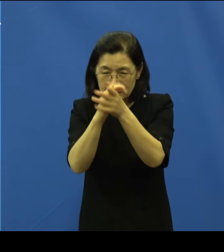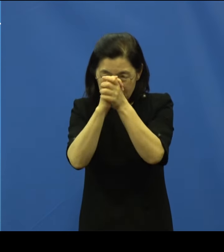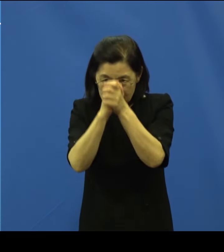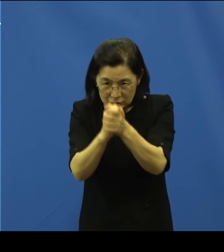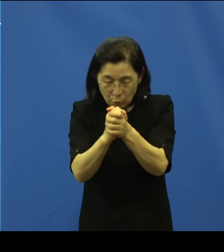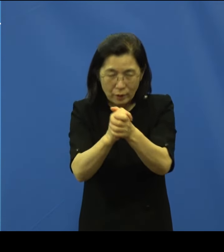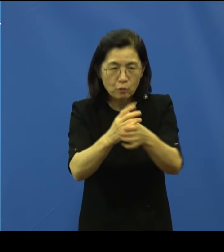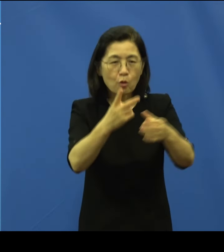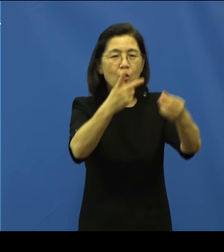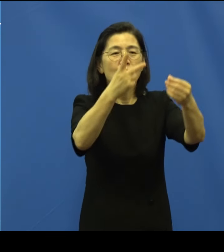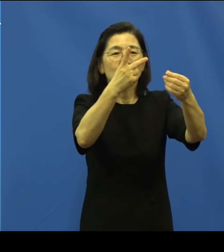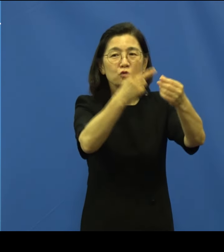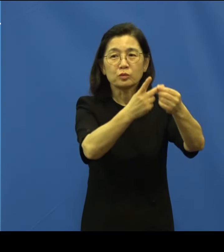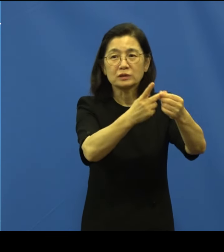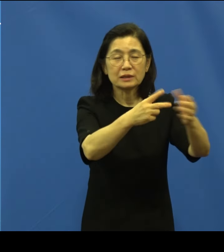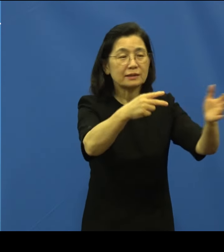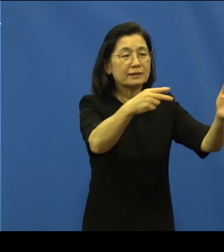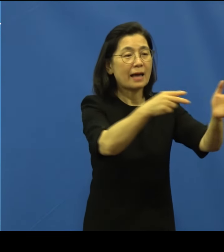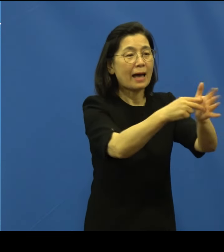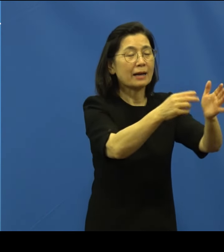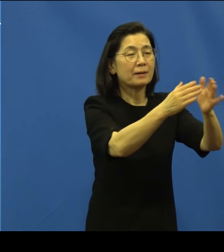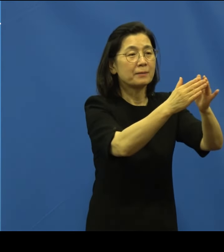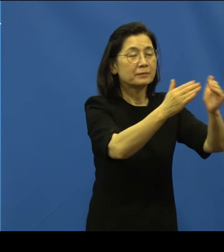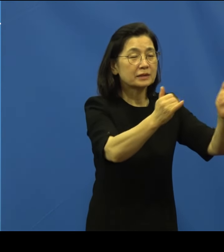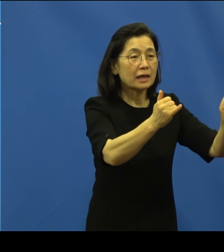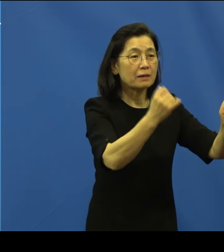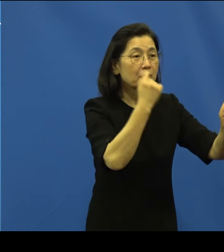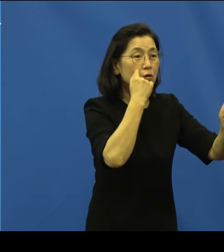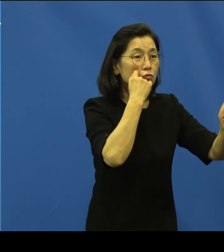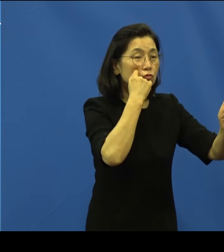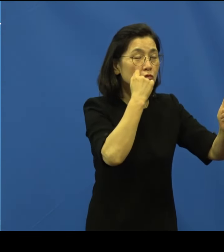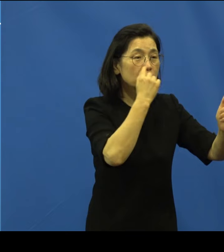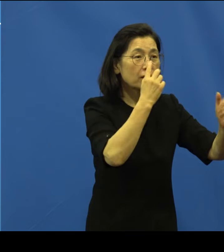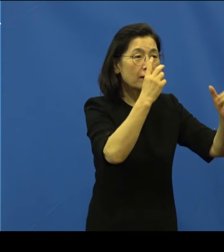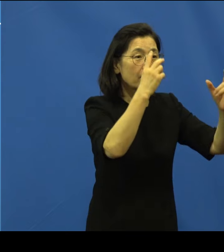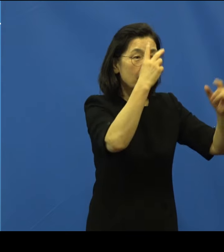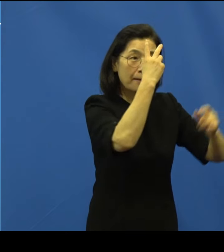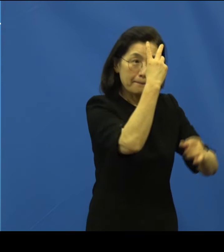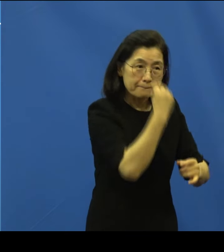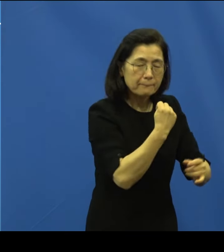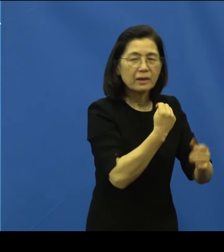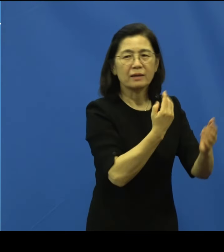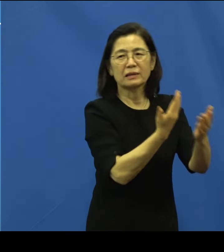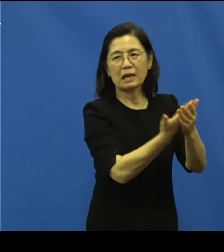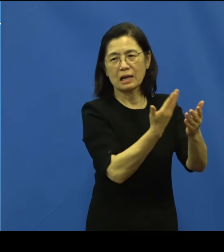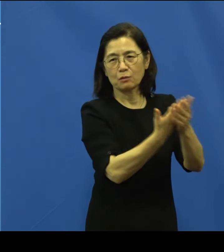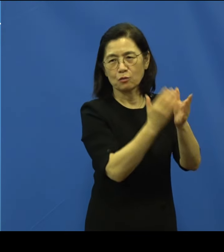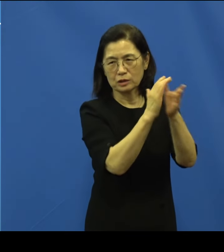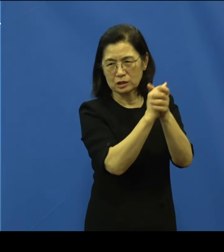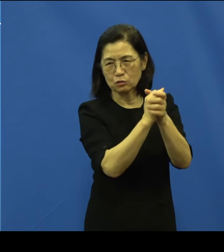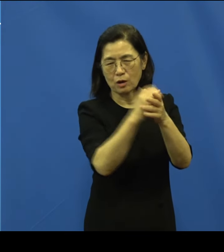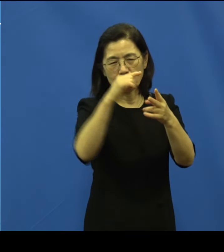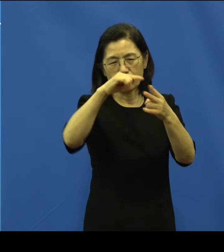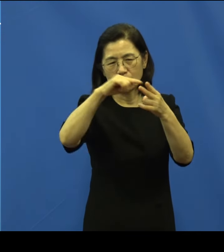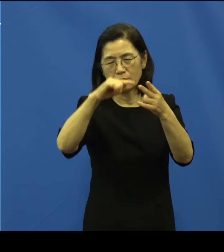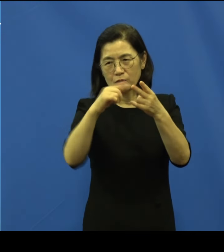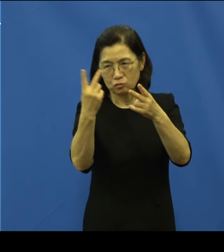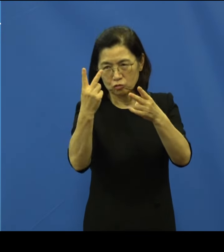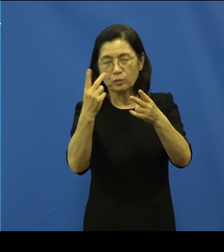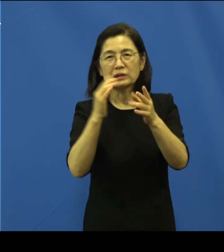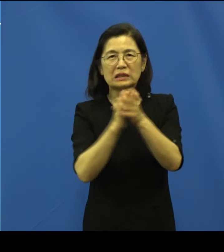벌어졌어요. 갑자기 아람 군대는 눈이 어두워지자 상황 인식을 하지 못하고 그들은 이 길을 열어버렸습니다. 갈팡질팡.